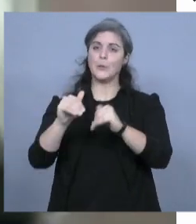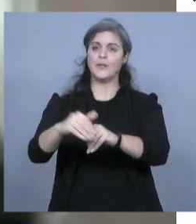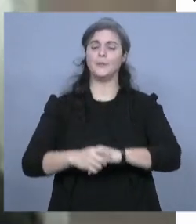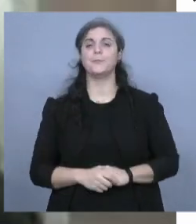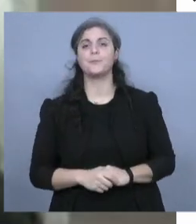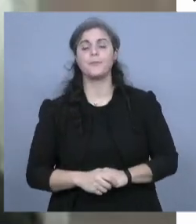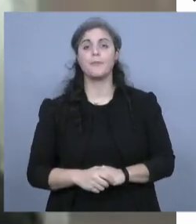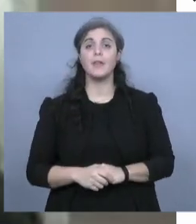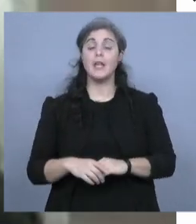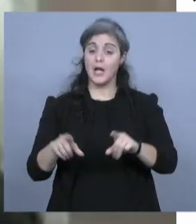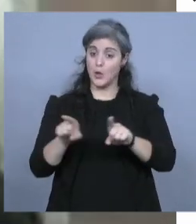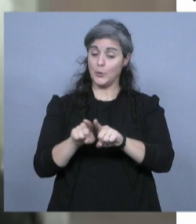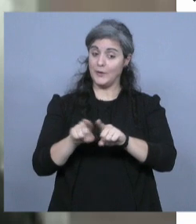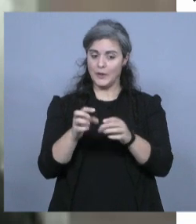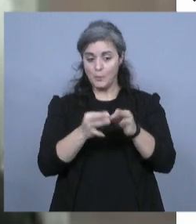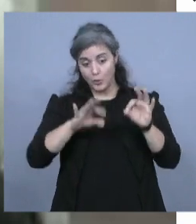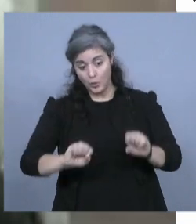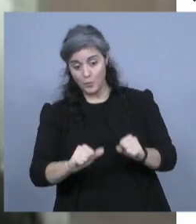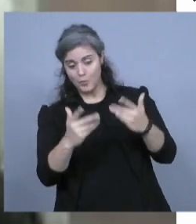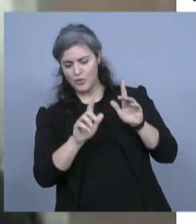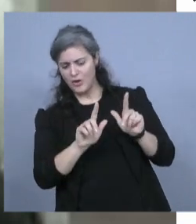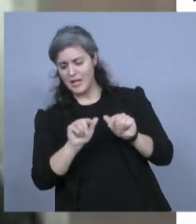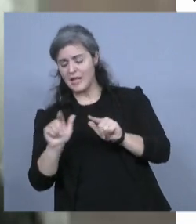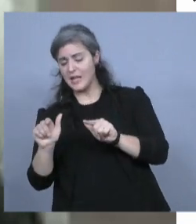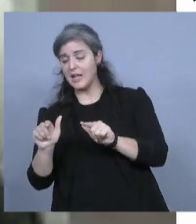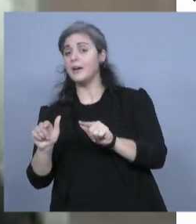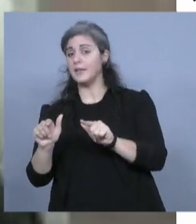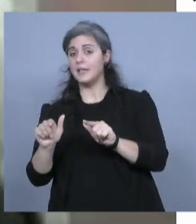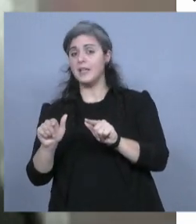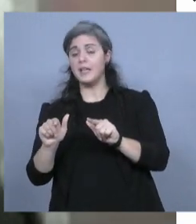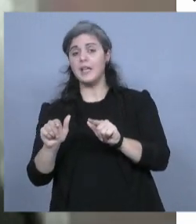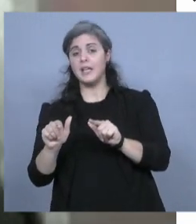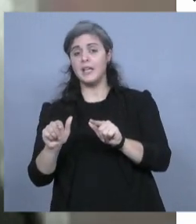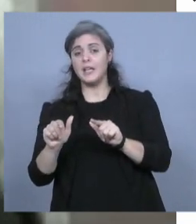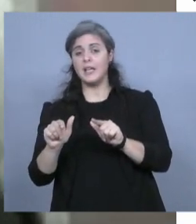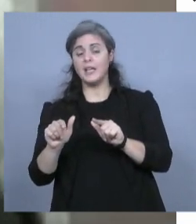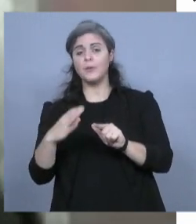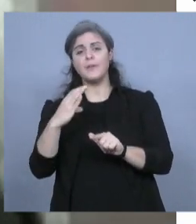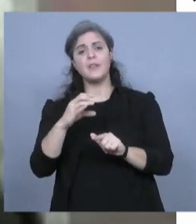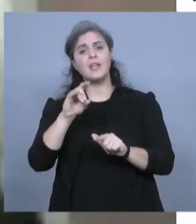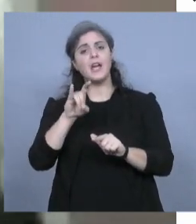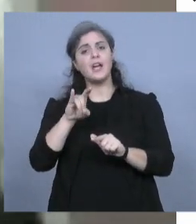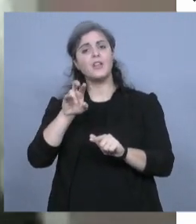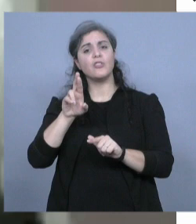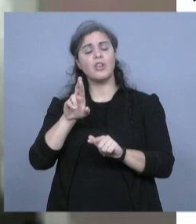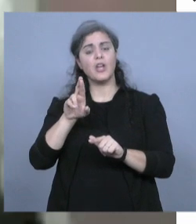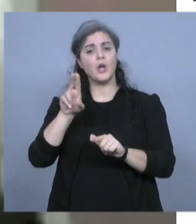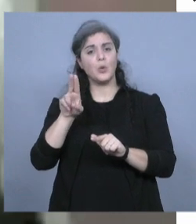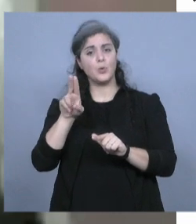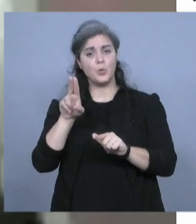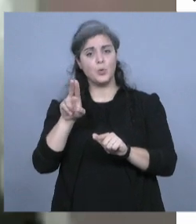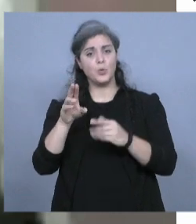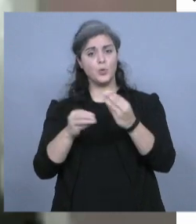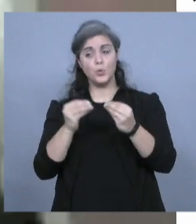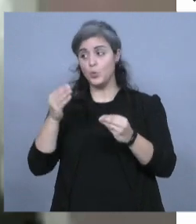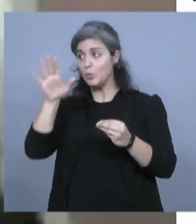ont déjà été menées, un bouquet de solutions existe et a déjà été expérimenté sur la Haute-Borne et le CHRU. Il s'agit